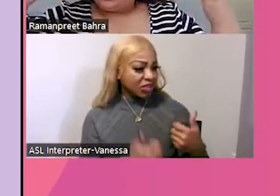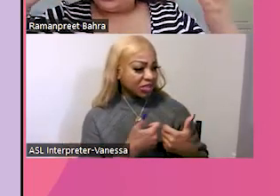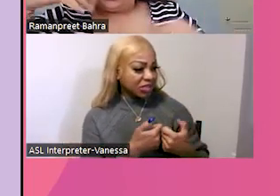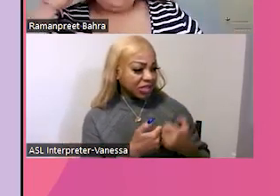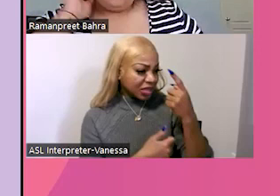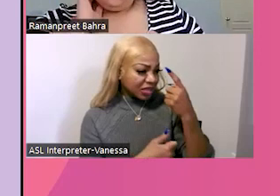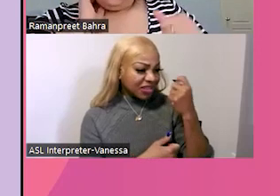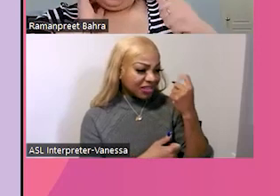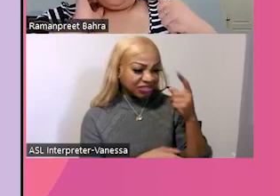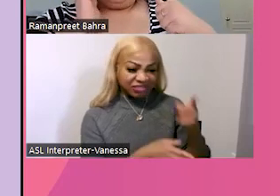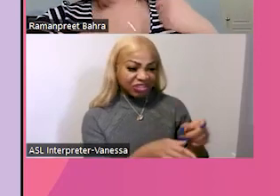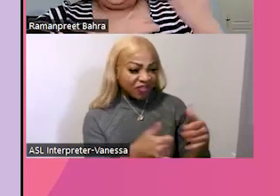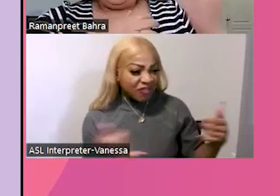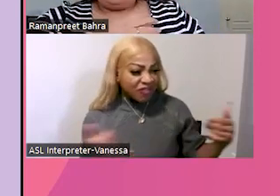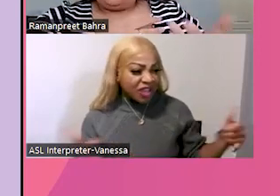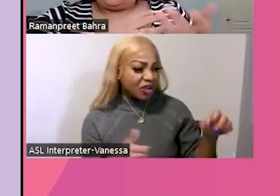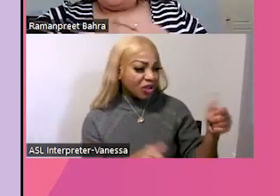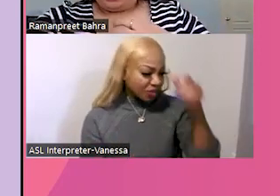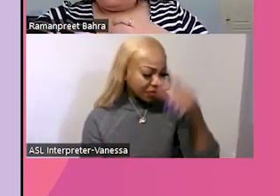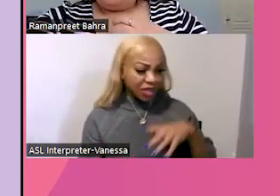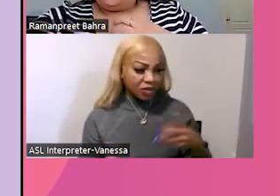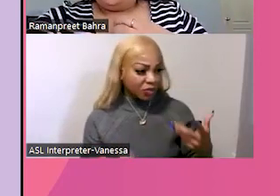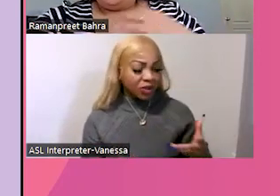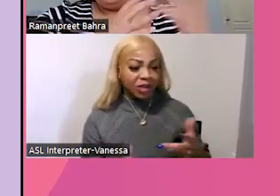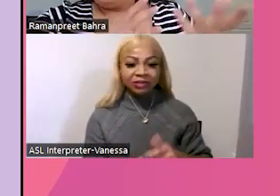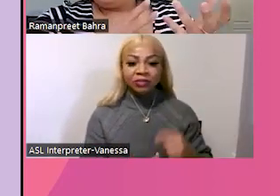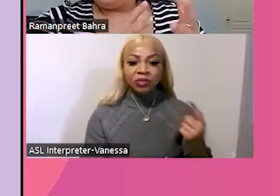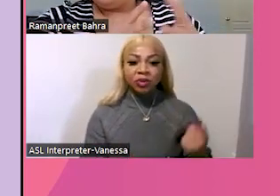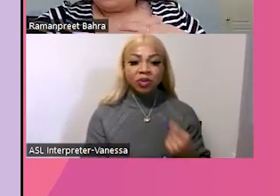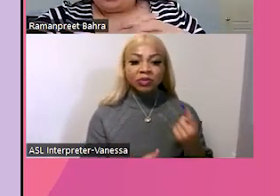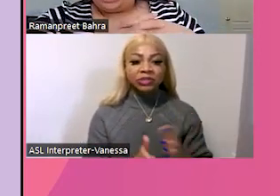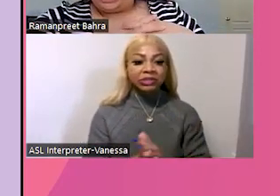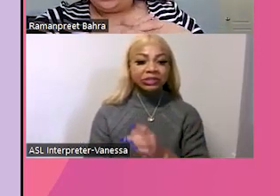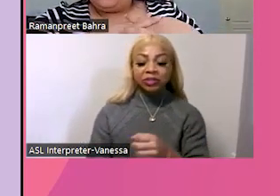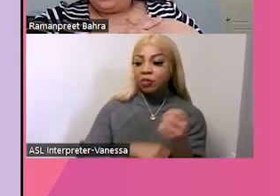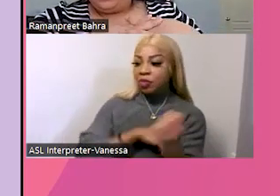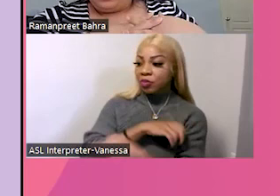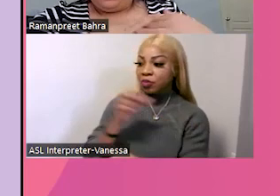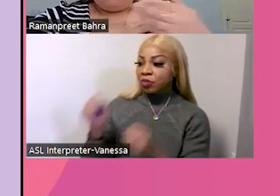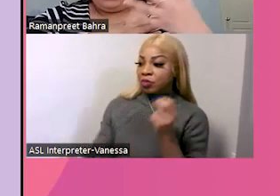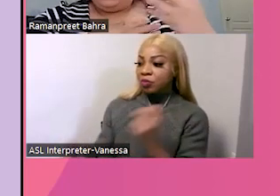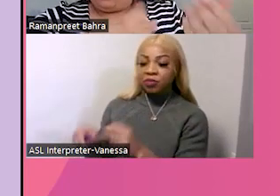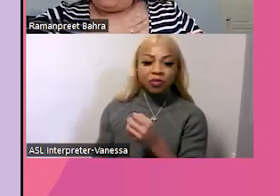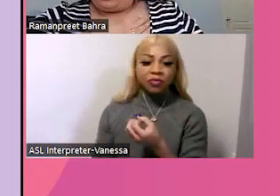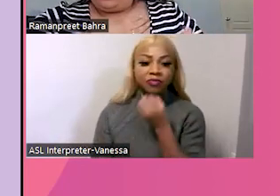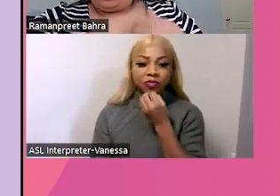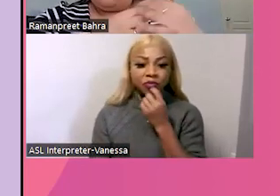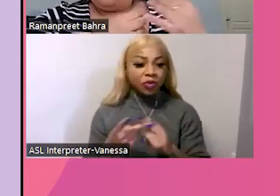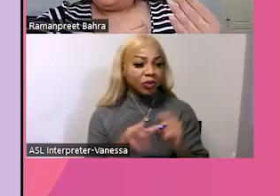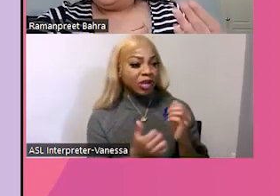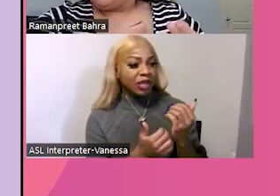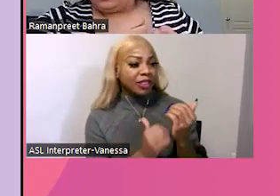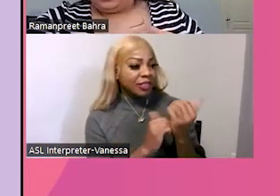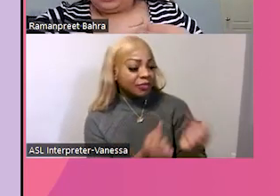quel point elle est chanceuse d'être avec lui parce qu'elle est tellement grosse. Il jetait souvent sa nourriture, limitait ses portions